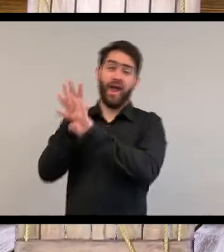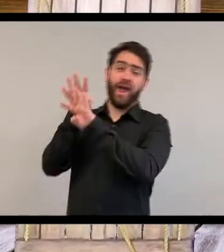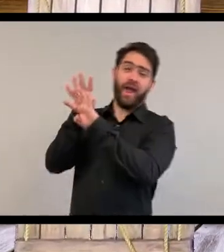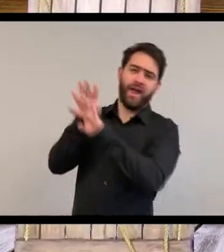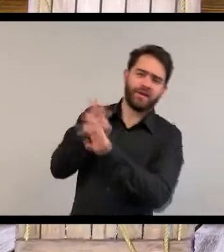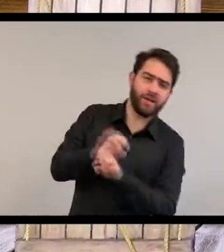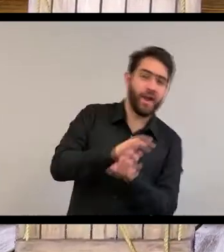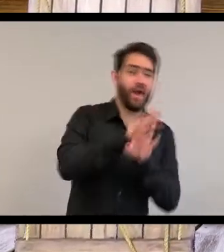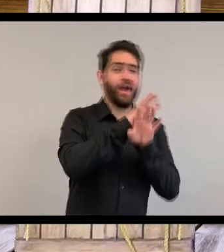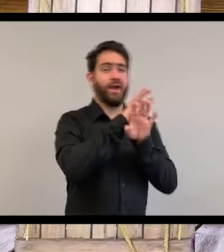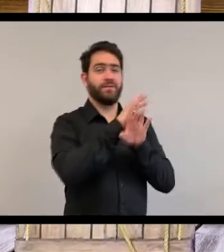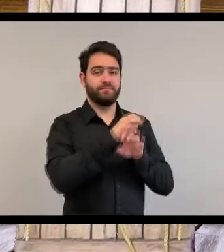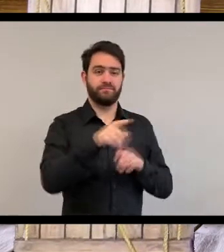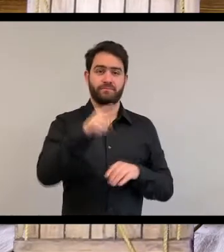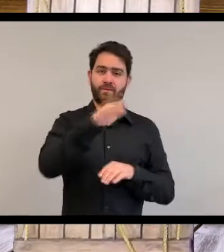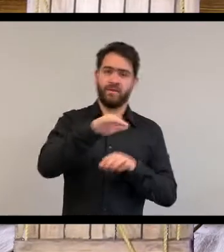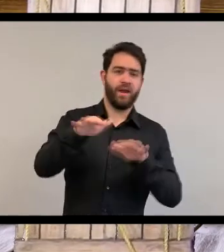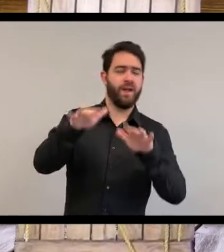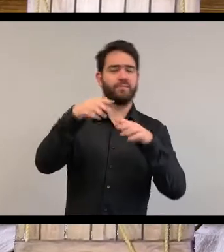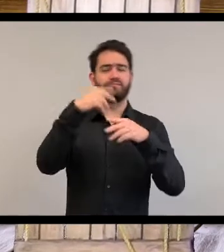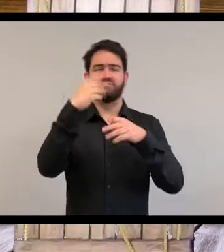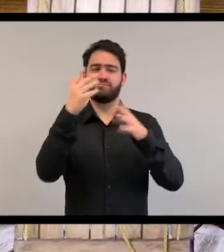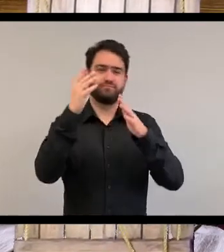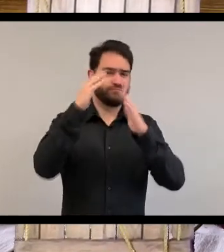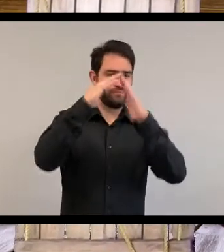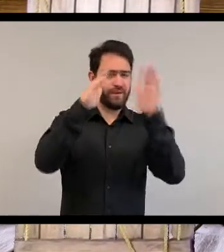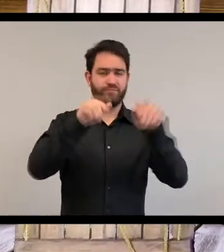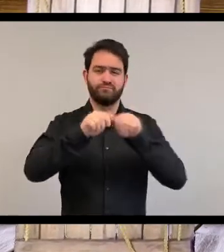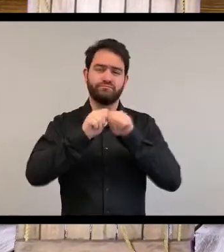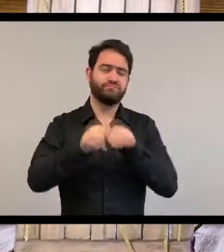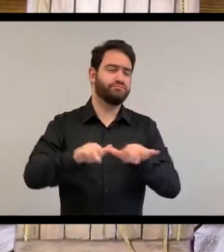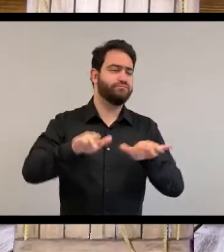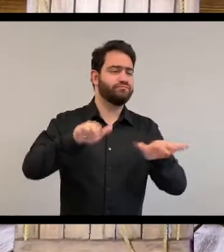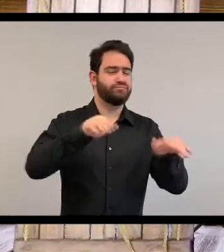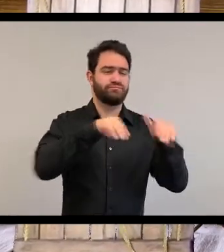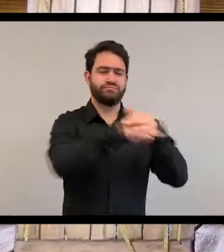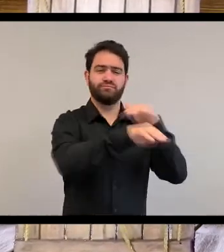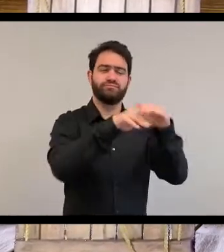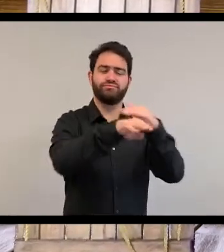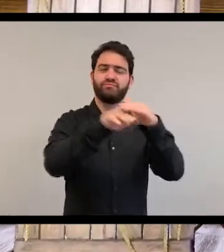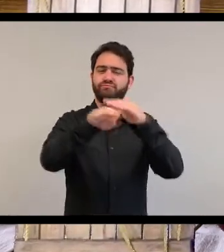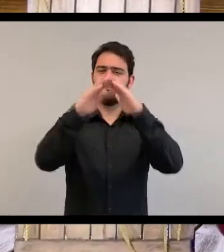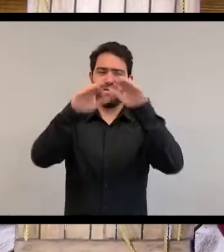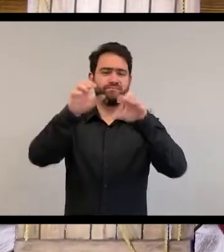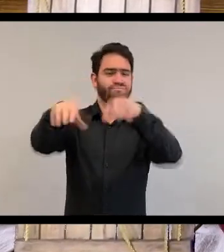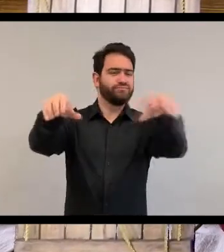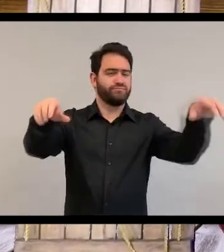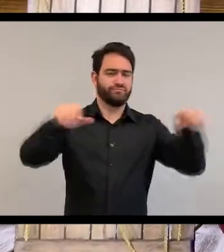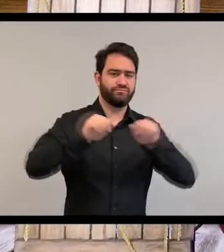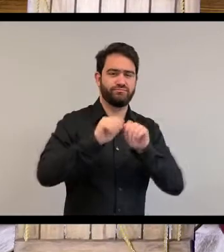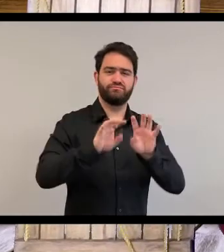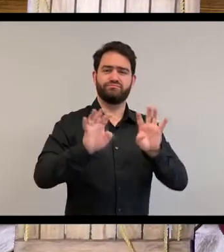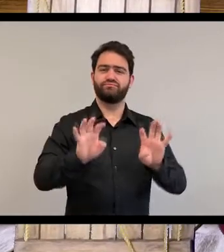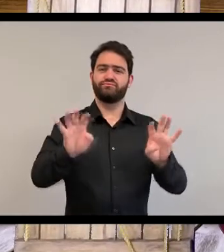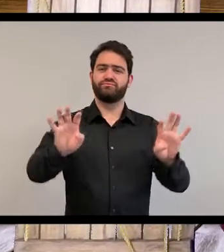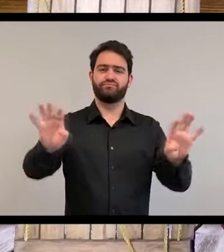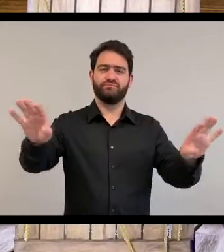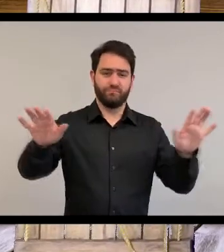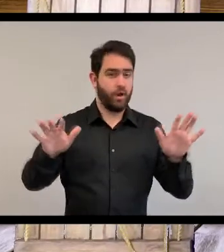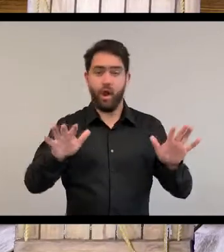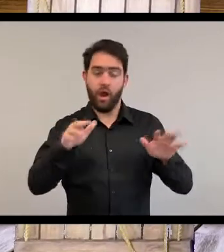à découvrir, avant de rentrer à la maison, un cadeau sur le porche de la porte.